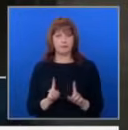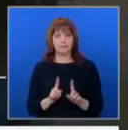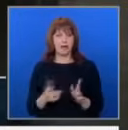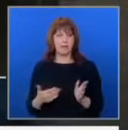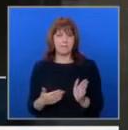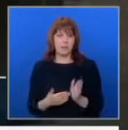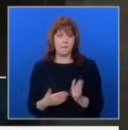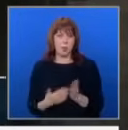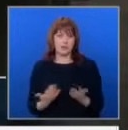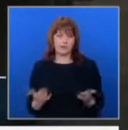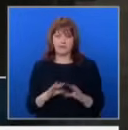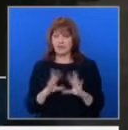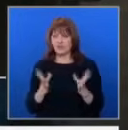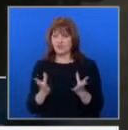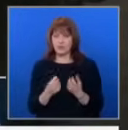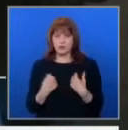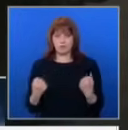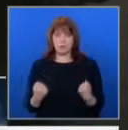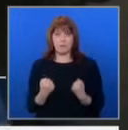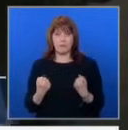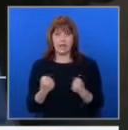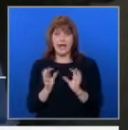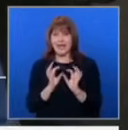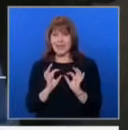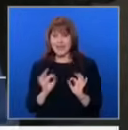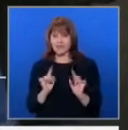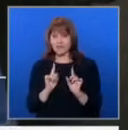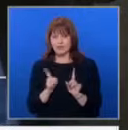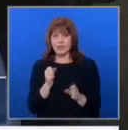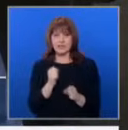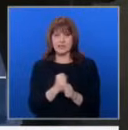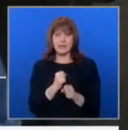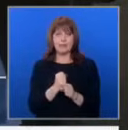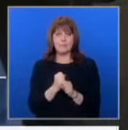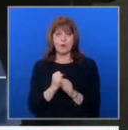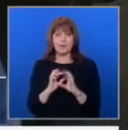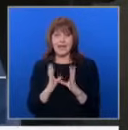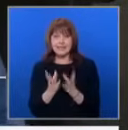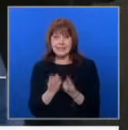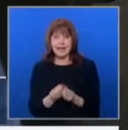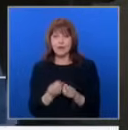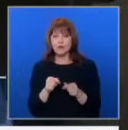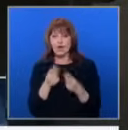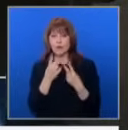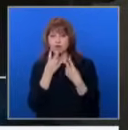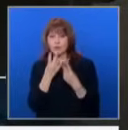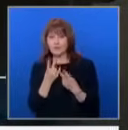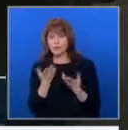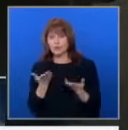Напротив, всички сме мобилизирани. Ясно е, че трябва да работим заедно. И това е, което виждаме и тук на